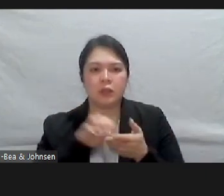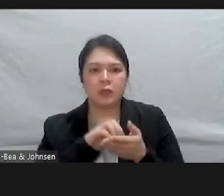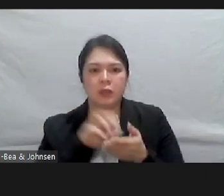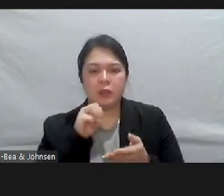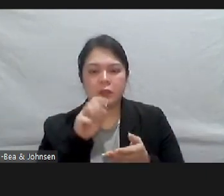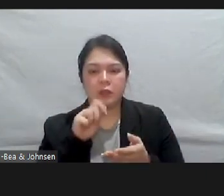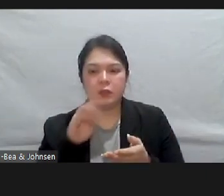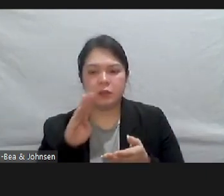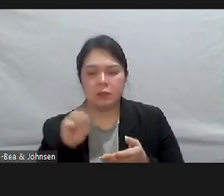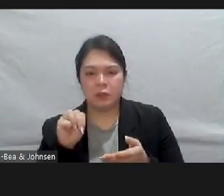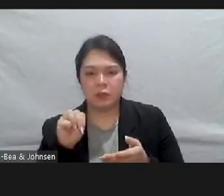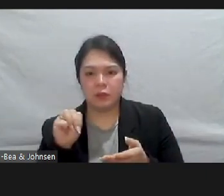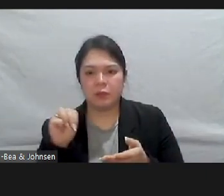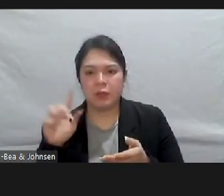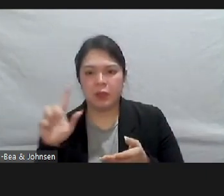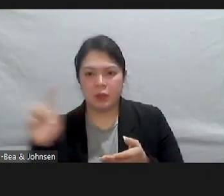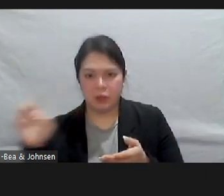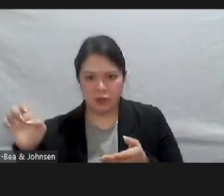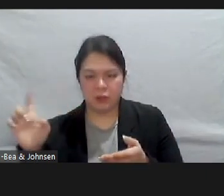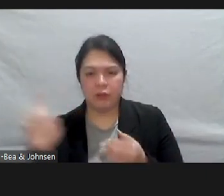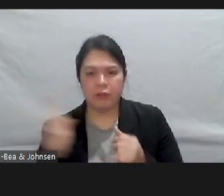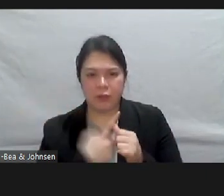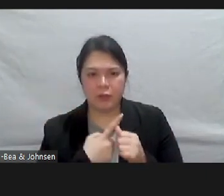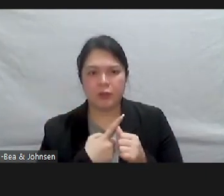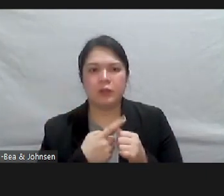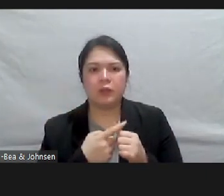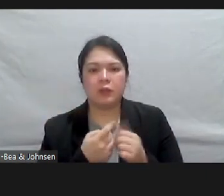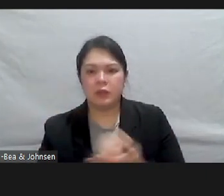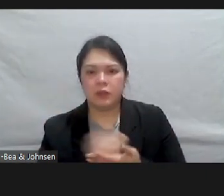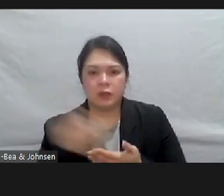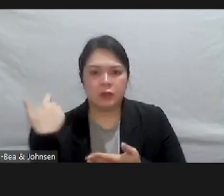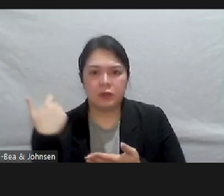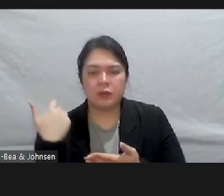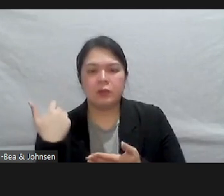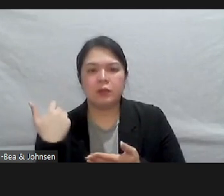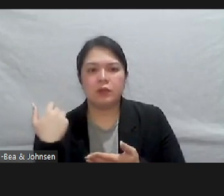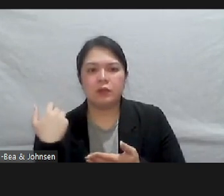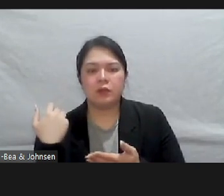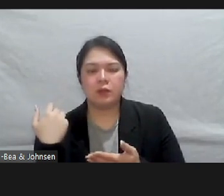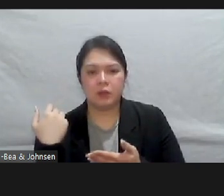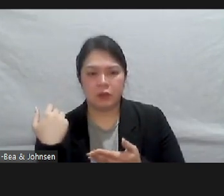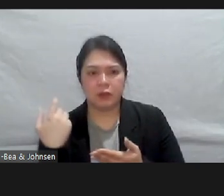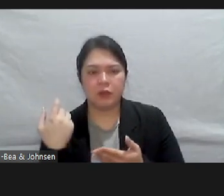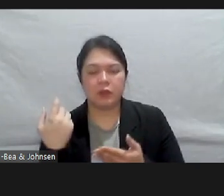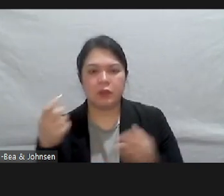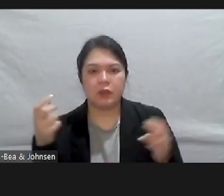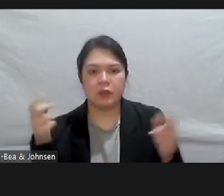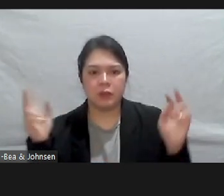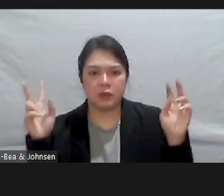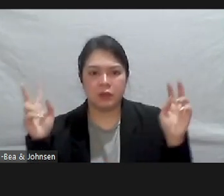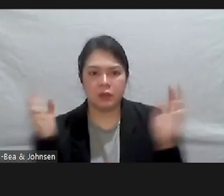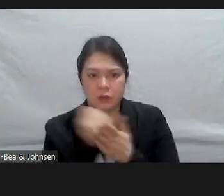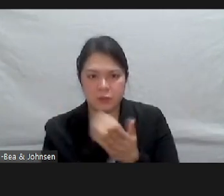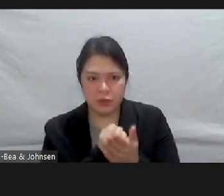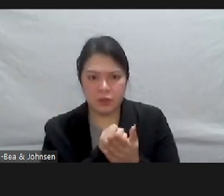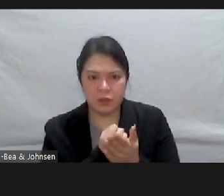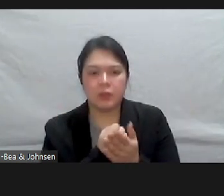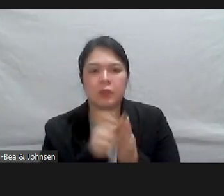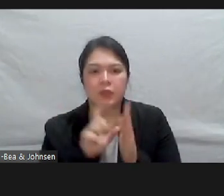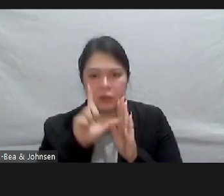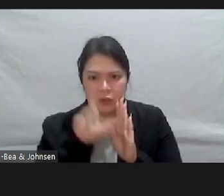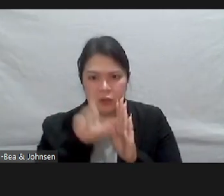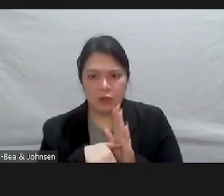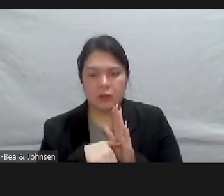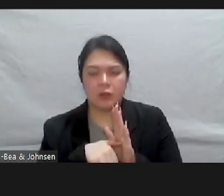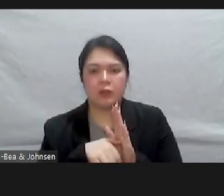MTB-MLE o ng pagtatanggal nito, no, bilang subject and maybe later on, no, bilang